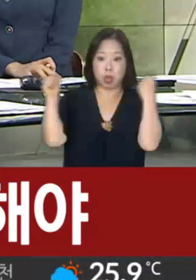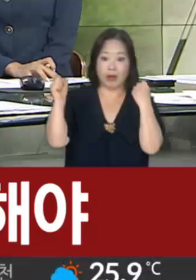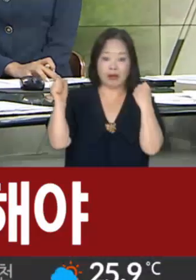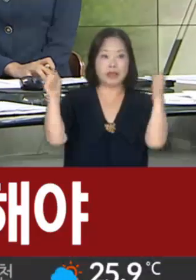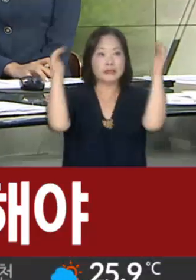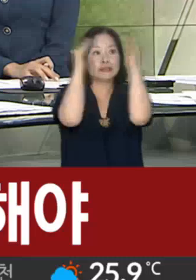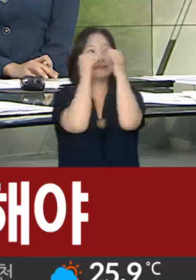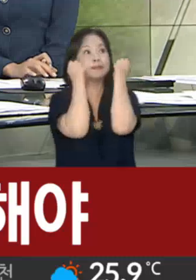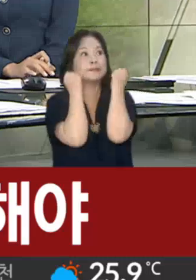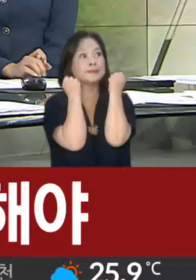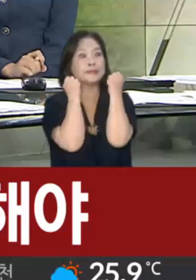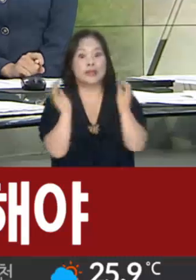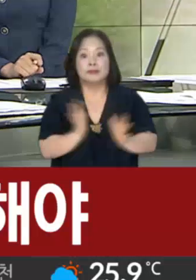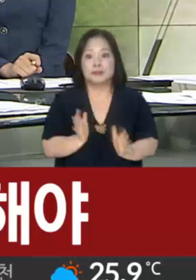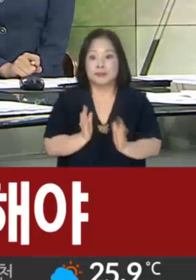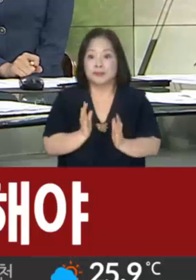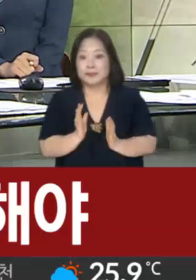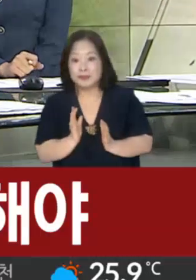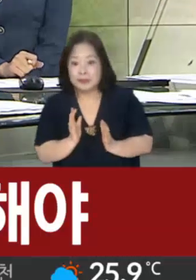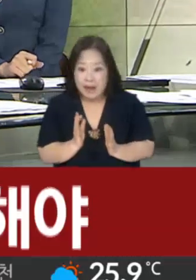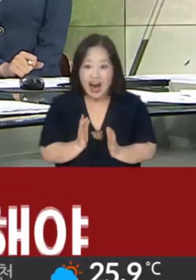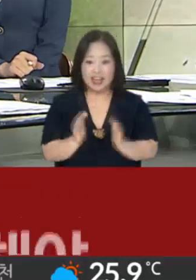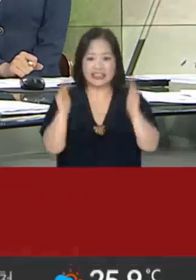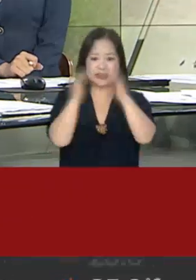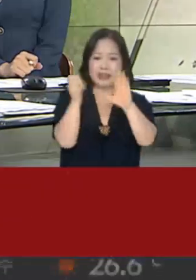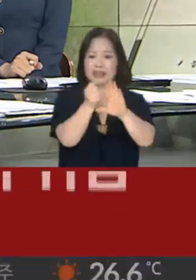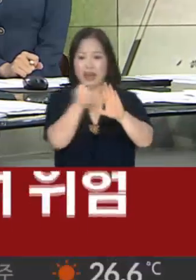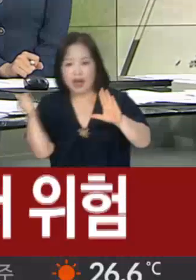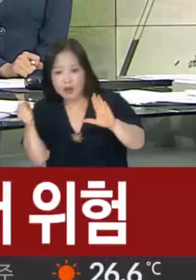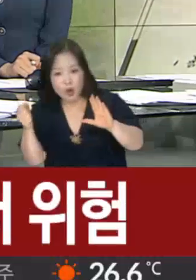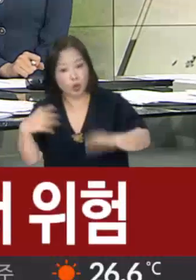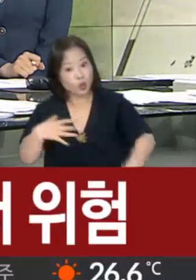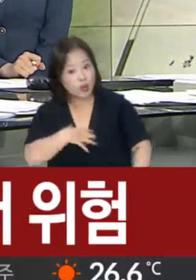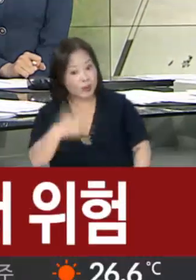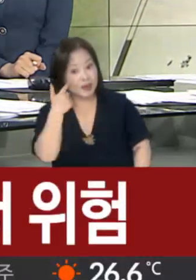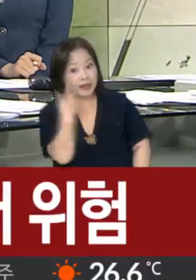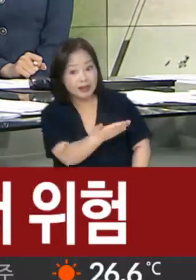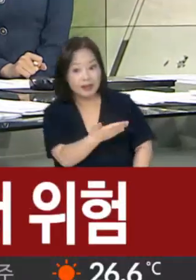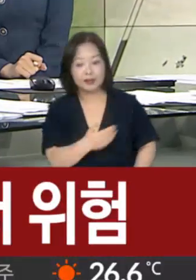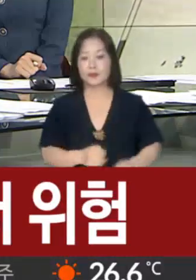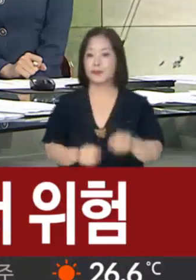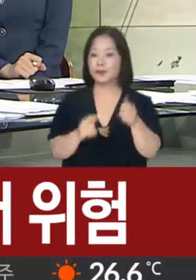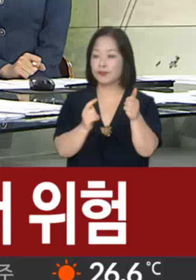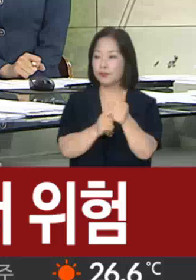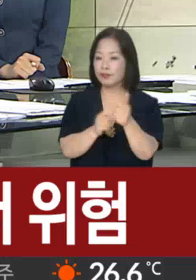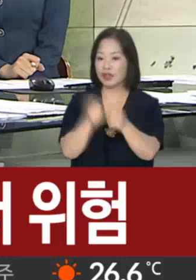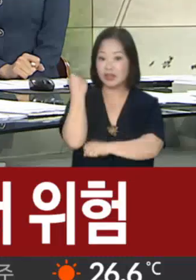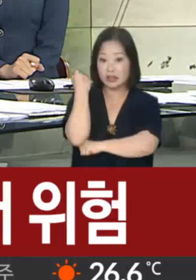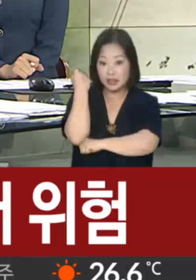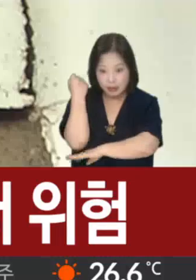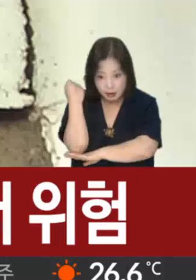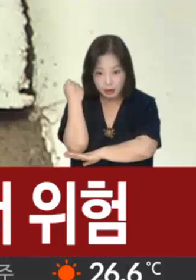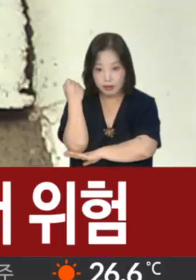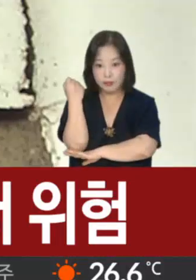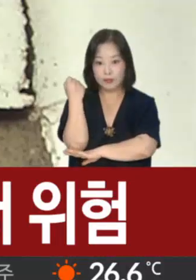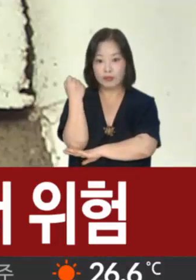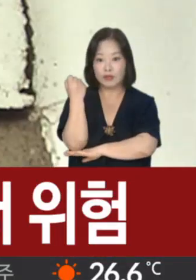너무 무서울 것 같아요. 그래서 막 네. 나가고 싶을 것 같은데 나가는 게 더 위험한 건가요? 그럼? 일단 이제 기본적으로 이제 한번